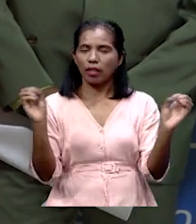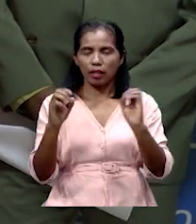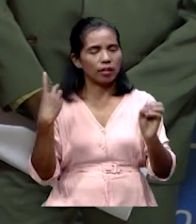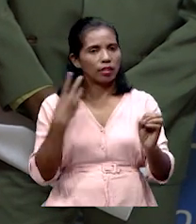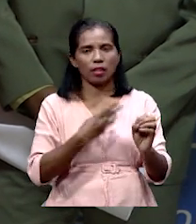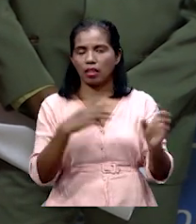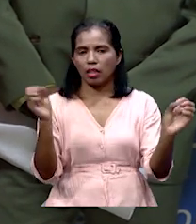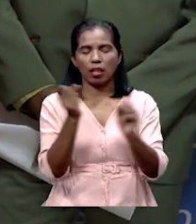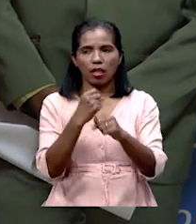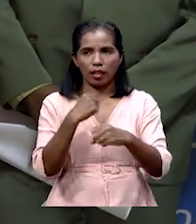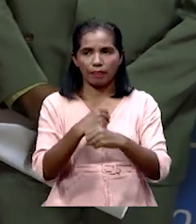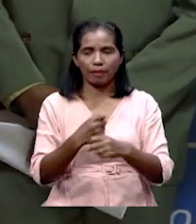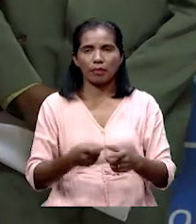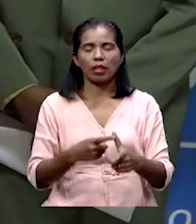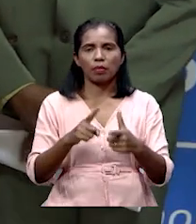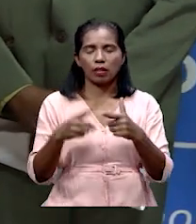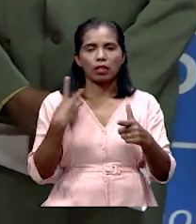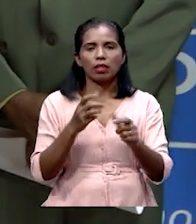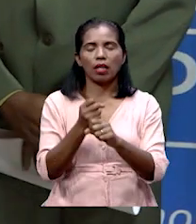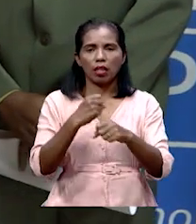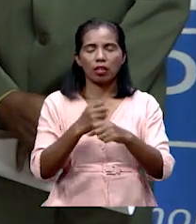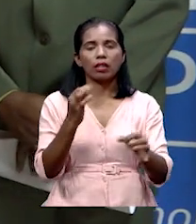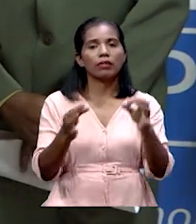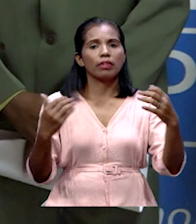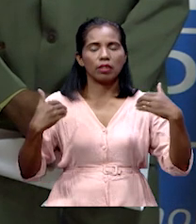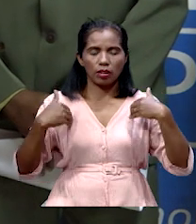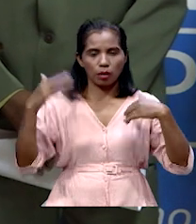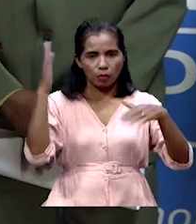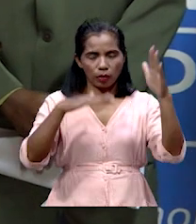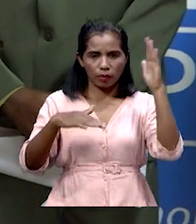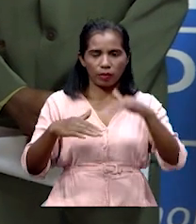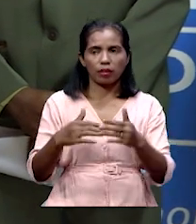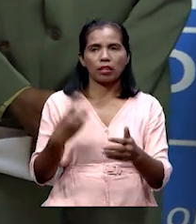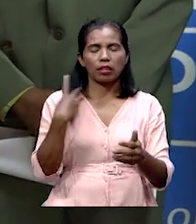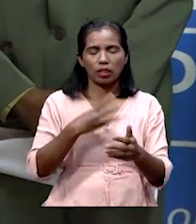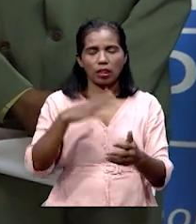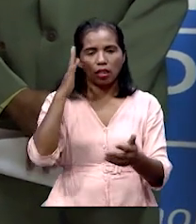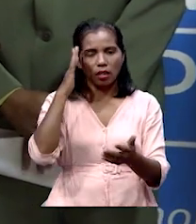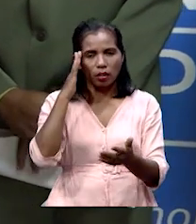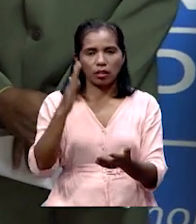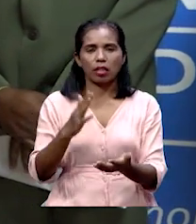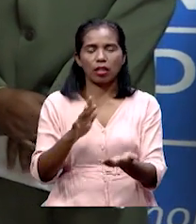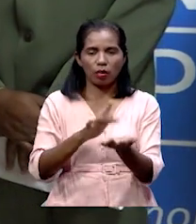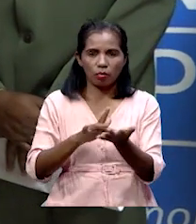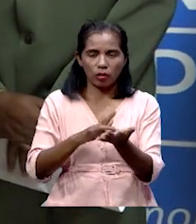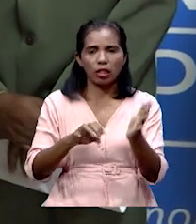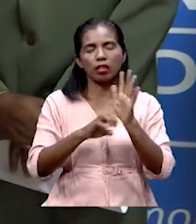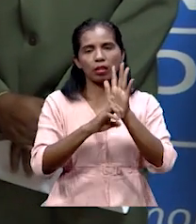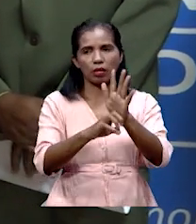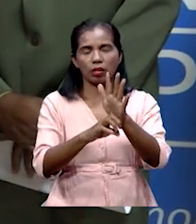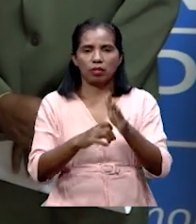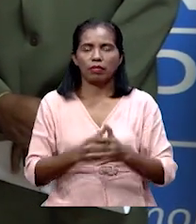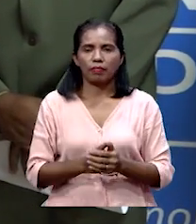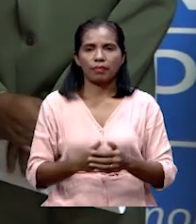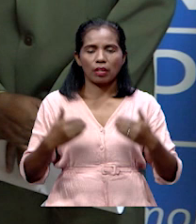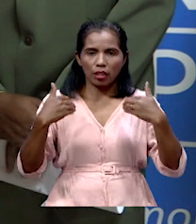ne ita halo bai hira kon iha problema na kon ai moru sita diskonfia jem hane sa ulu im hane kata ki ha ai